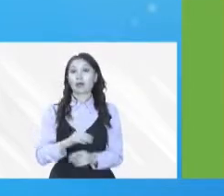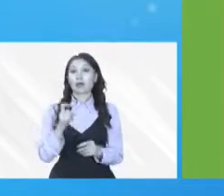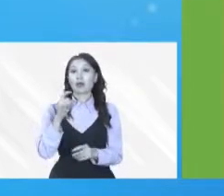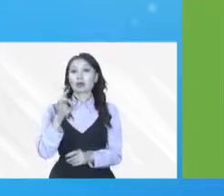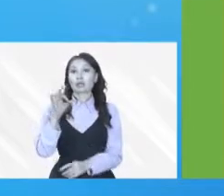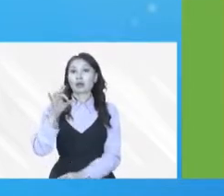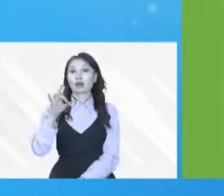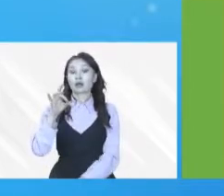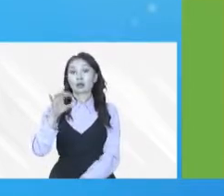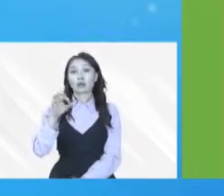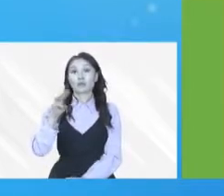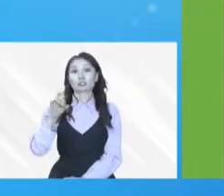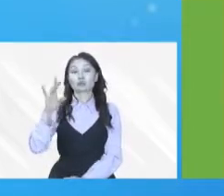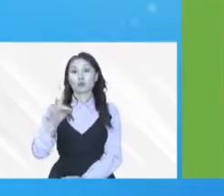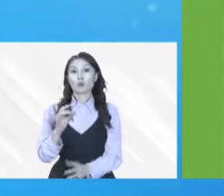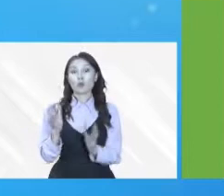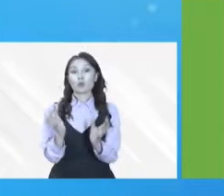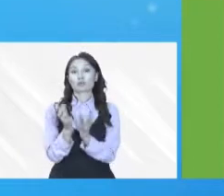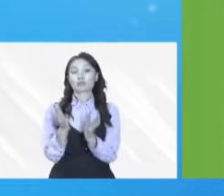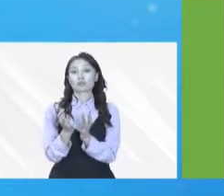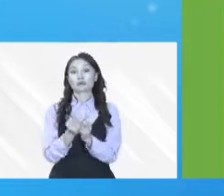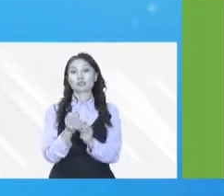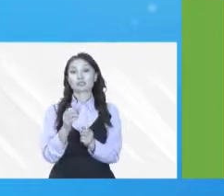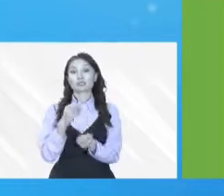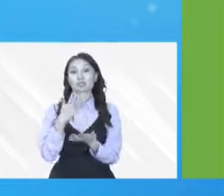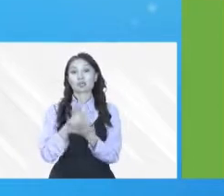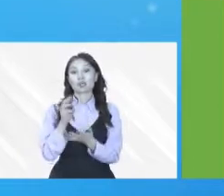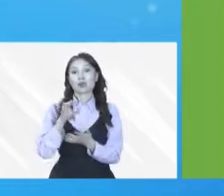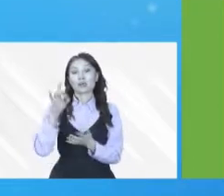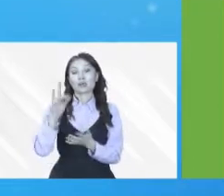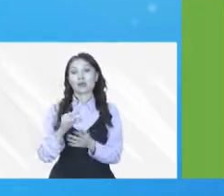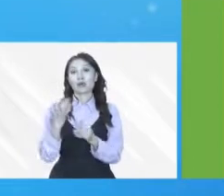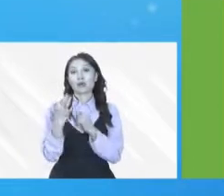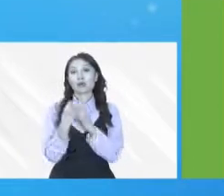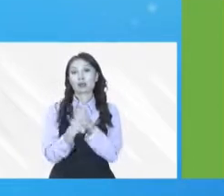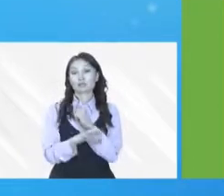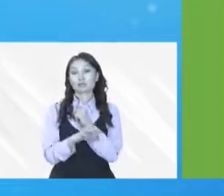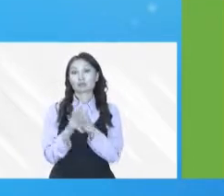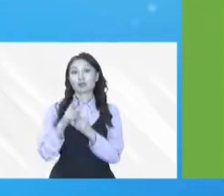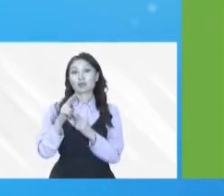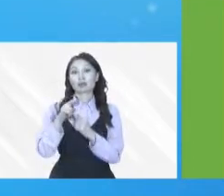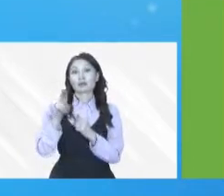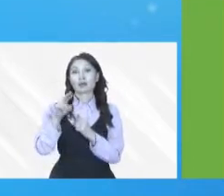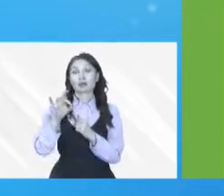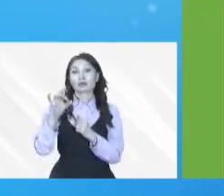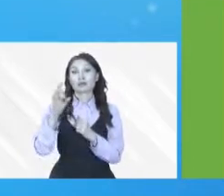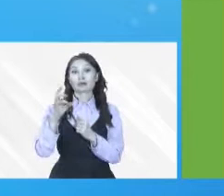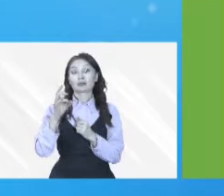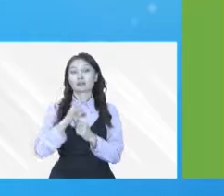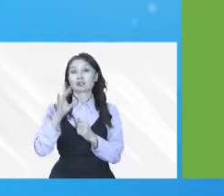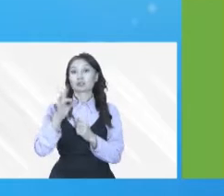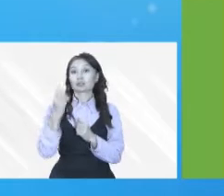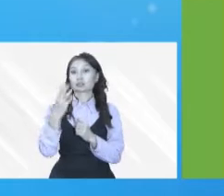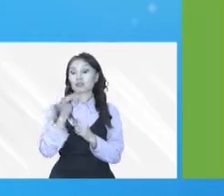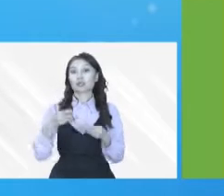Хромосомы удерживаются центромерой. К концу профазы ядерная мембрана и